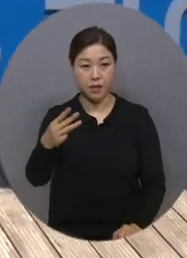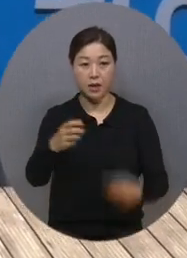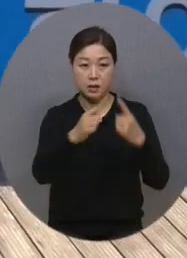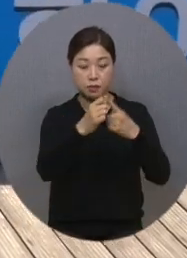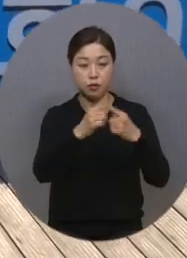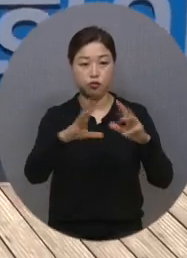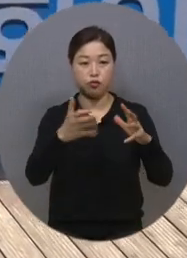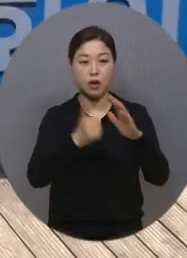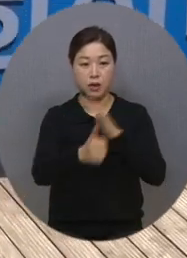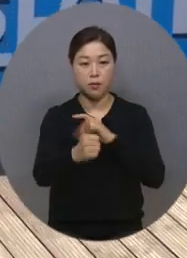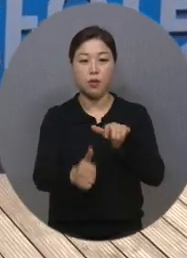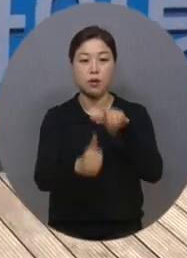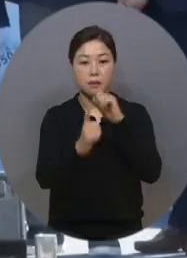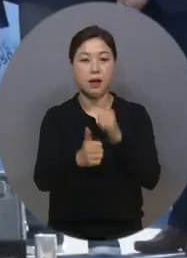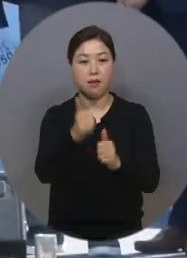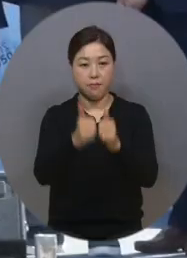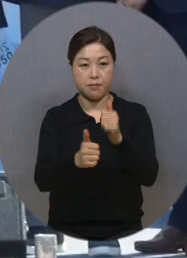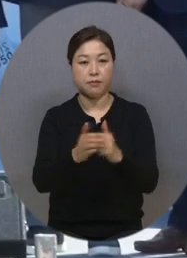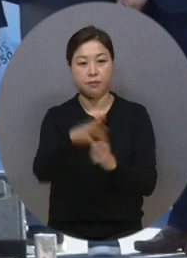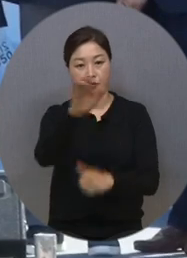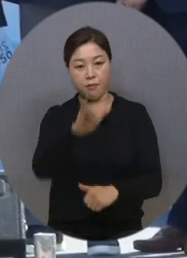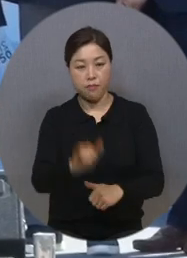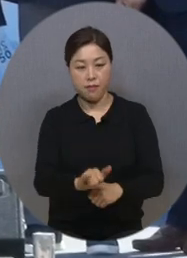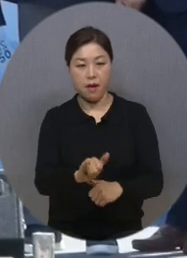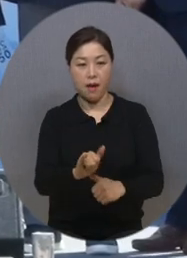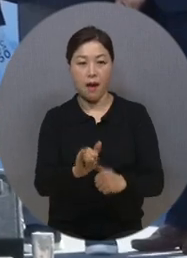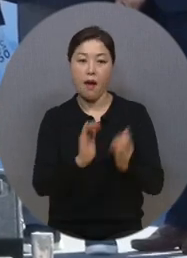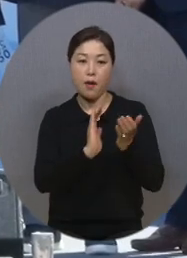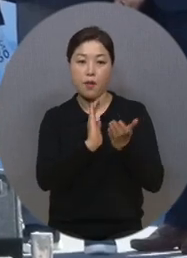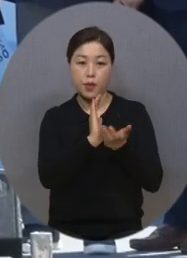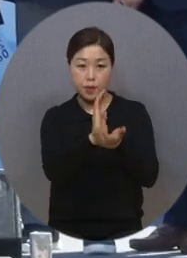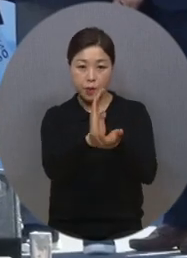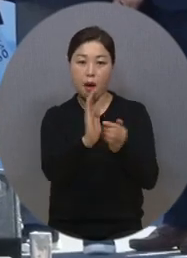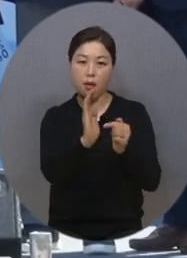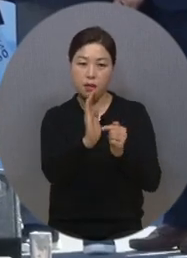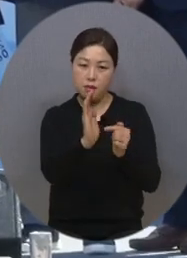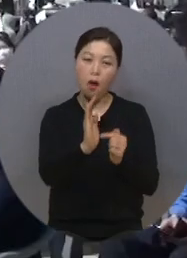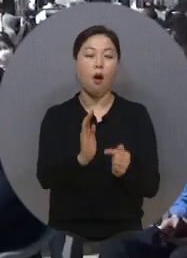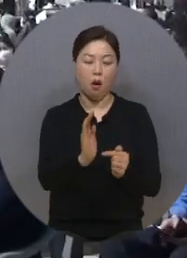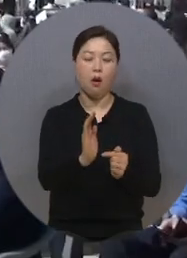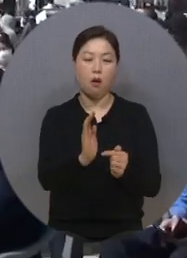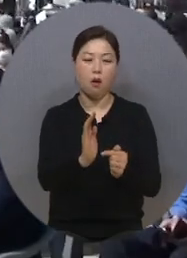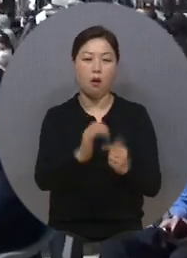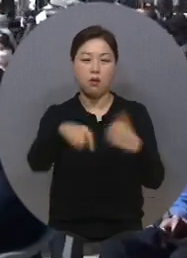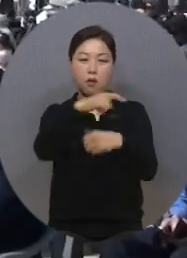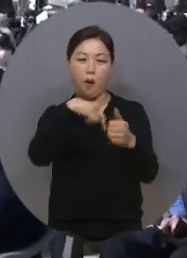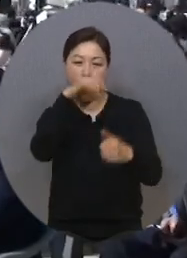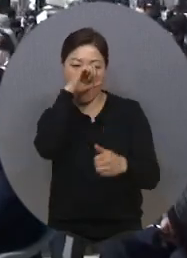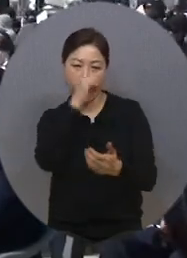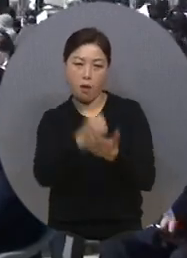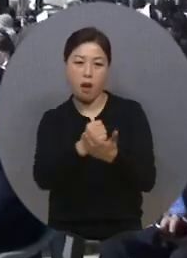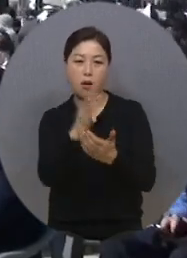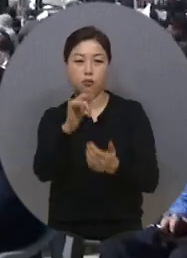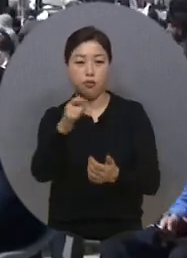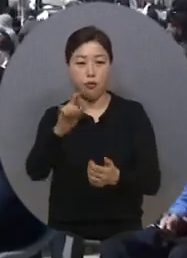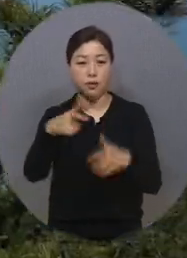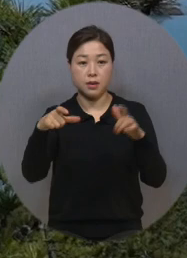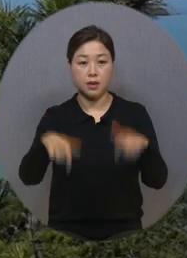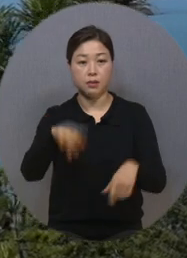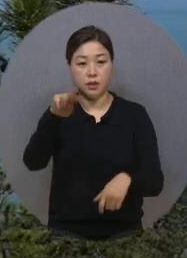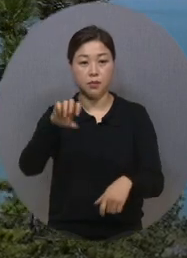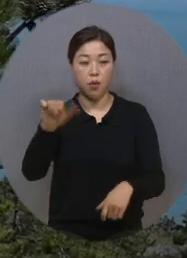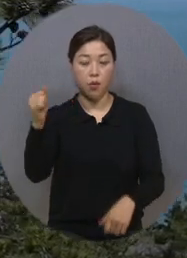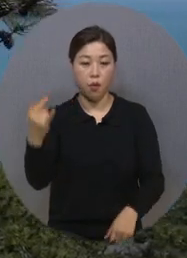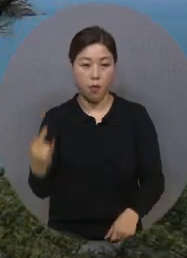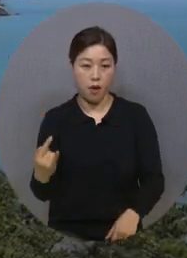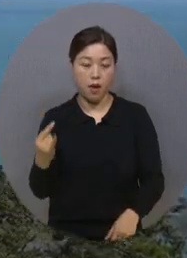합니다. 전국에서 요트 경기를 하기에 가장 좋은 환경을 가진 부안군에서 펼쳐진 이번 제35회 대통령기